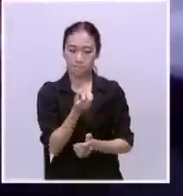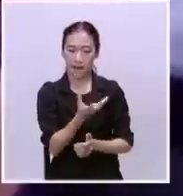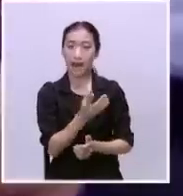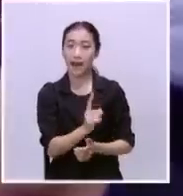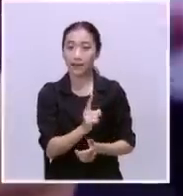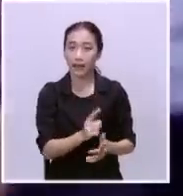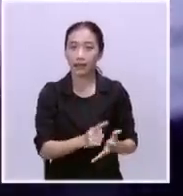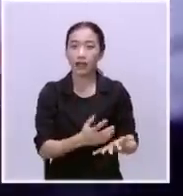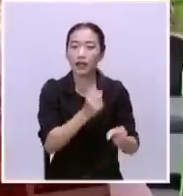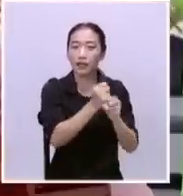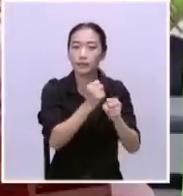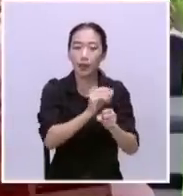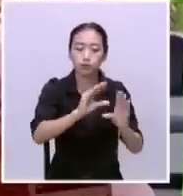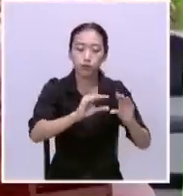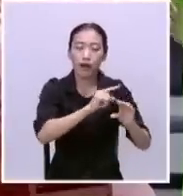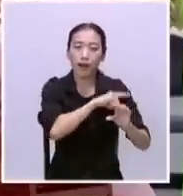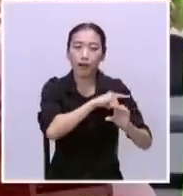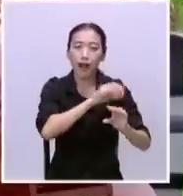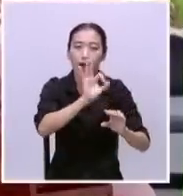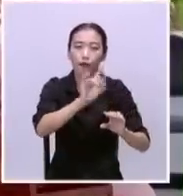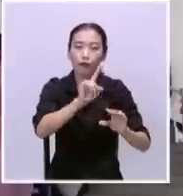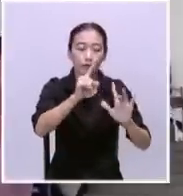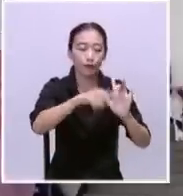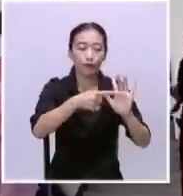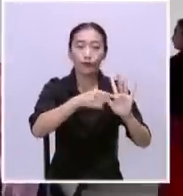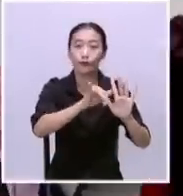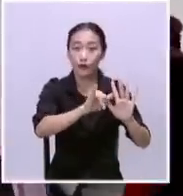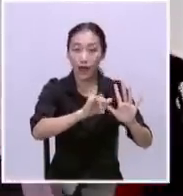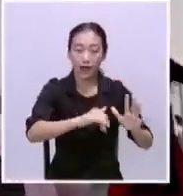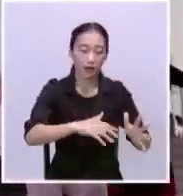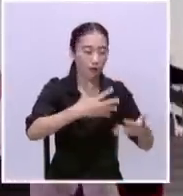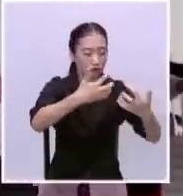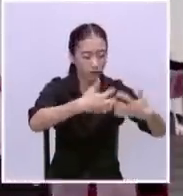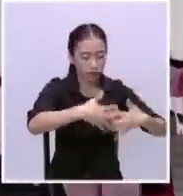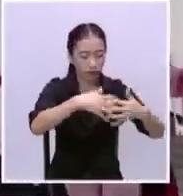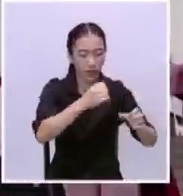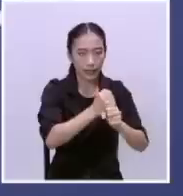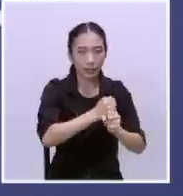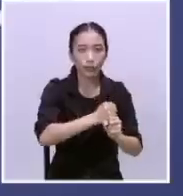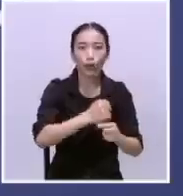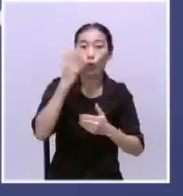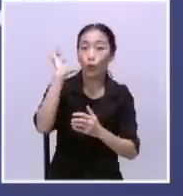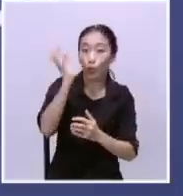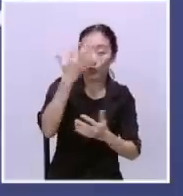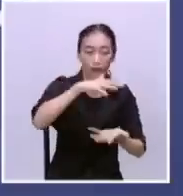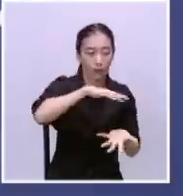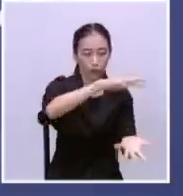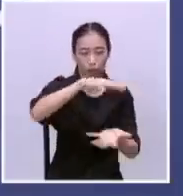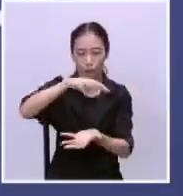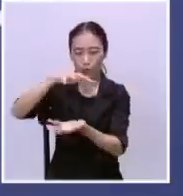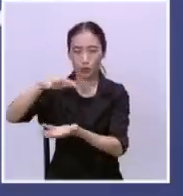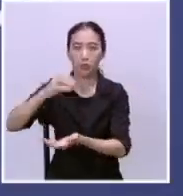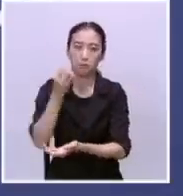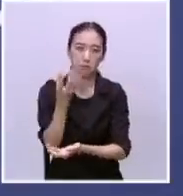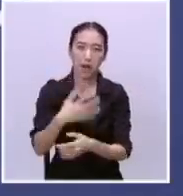ายที่มีการส่งออกไปทั่วโลกนะคะประมาณ1ใน5ของโลกเลยทีเดียวแต่ทีนี้เนี่ยมันมีปัญหาเกิดขึ้นค่ะเนื่องจากว่า